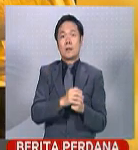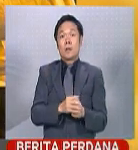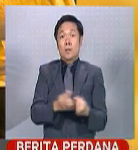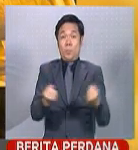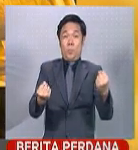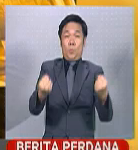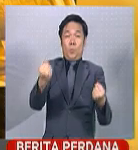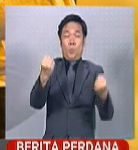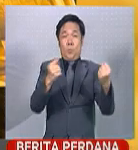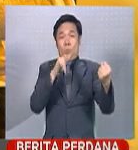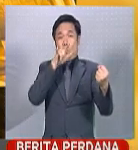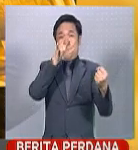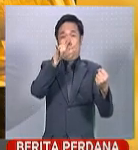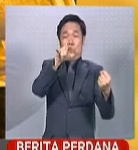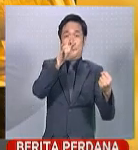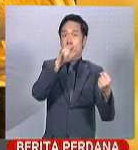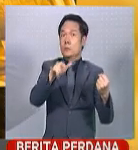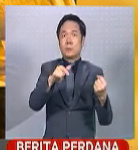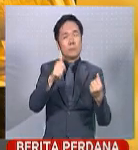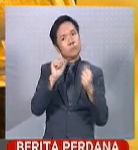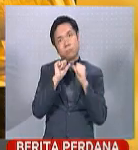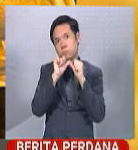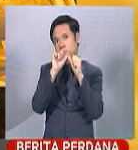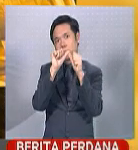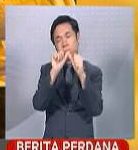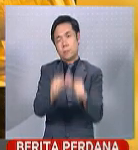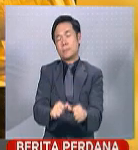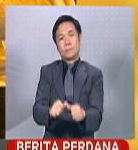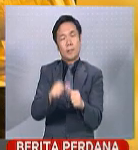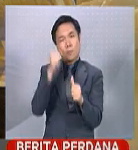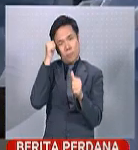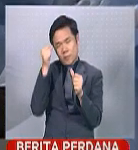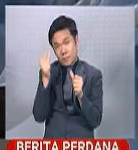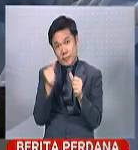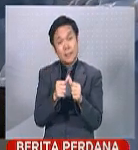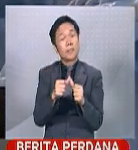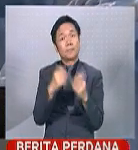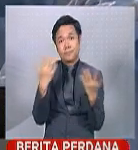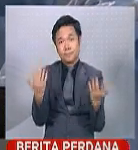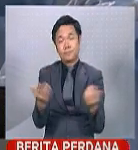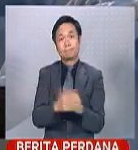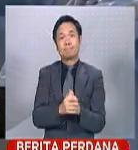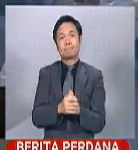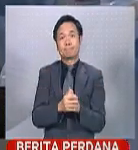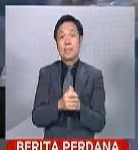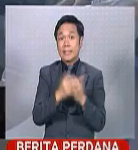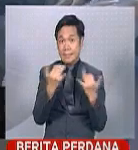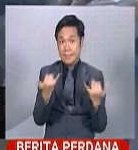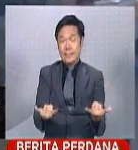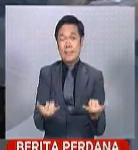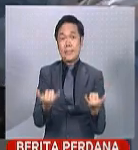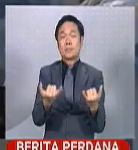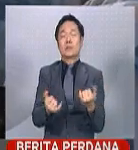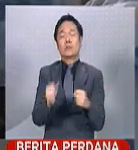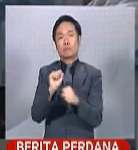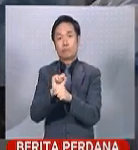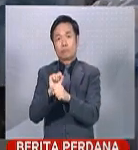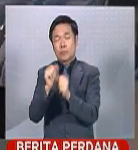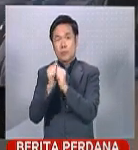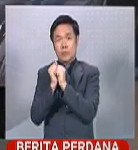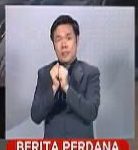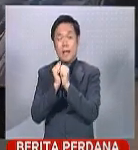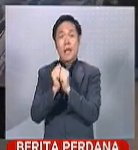tersebut antara yang paling tidak dapat dilupakan susulan pandemik covid-19 dia yang kini beraksi bersama kelab amatur Liga